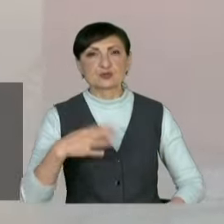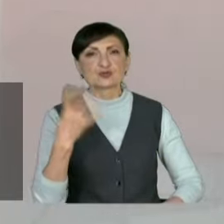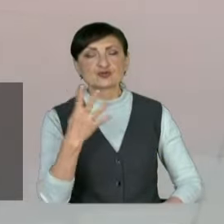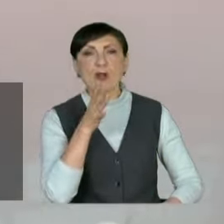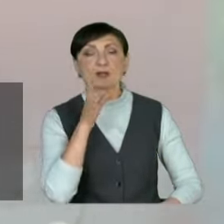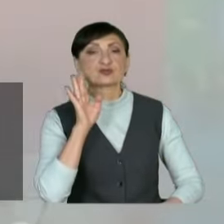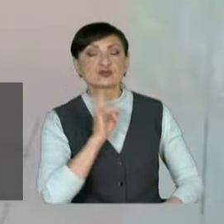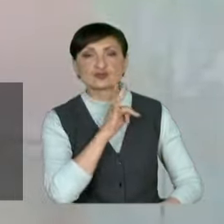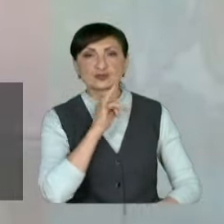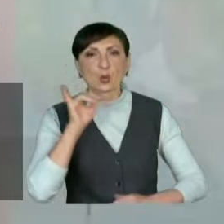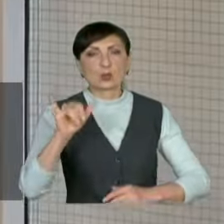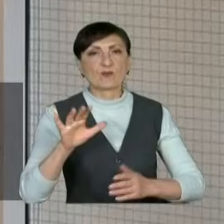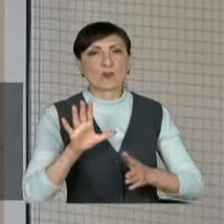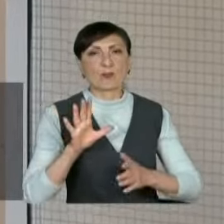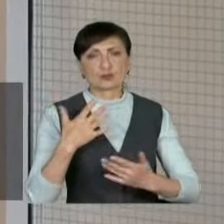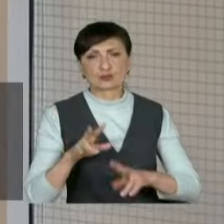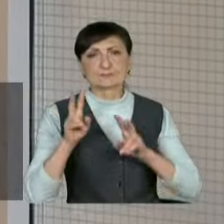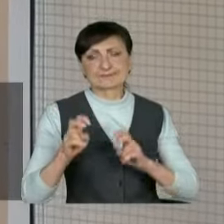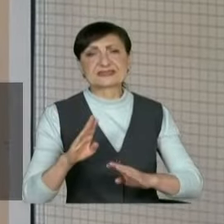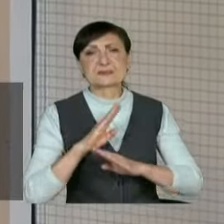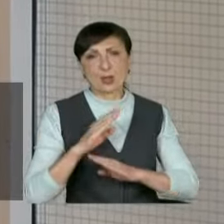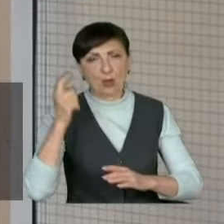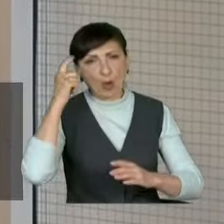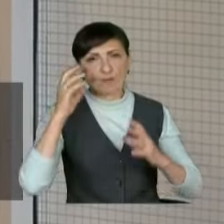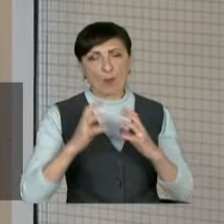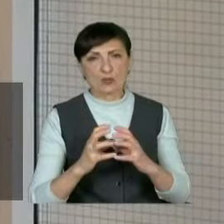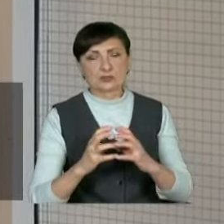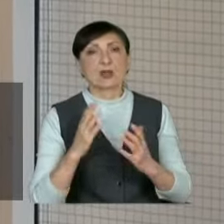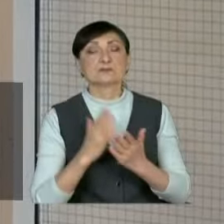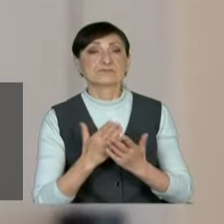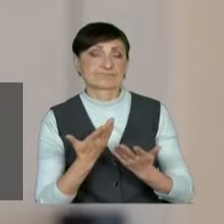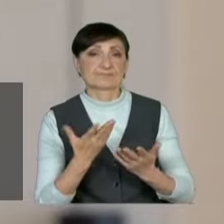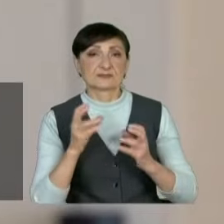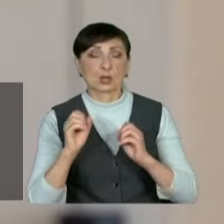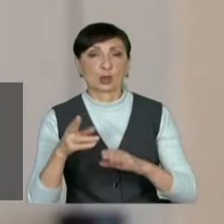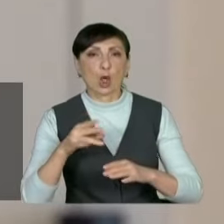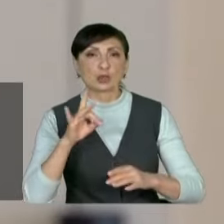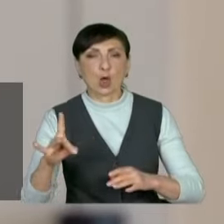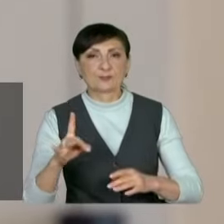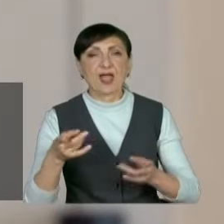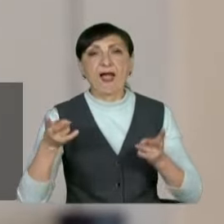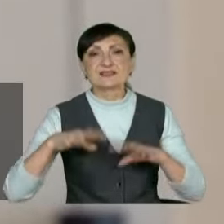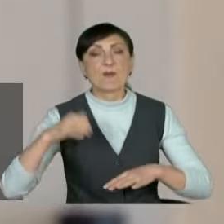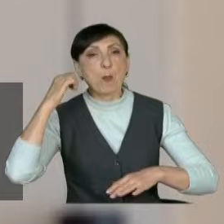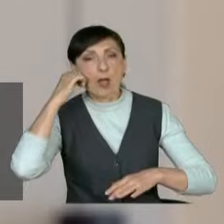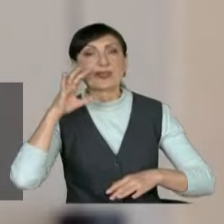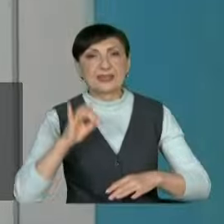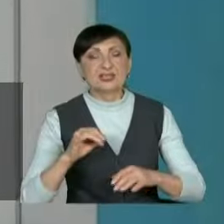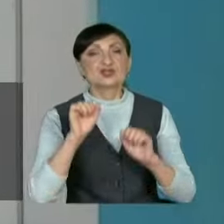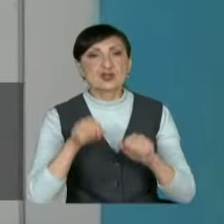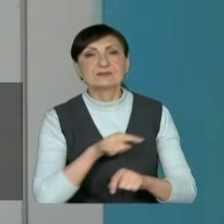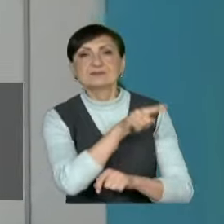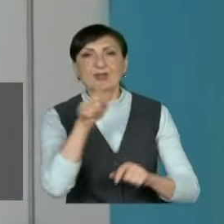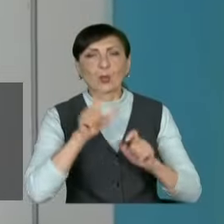44-летняя казахстанка, у которой была констатирована смерть головного мозга, стала донором, оставив после себя не только память, но и шанс на